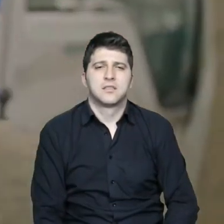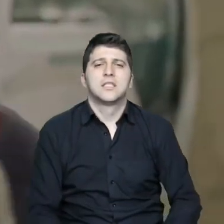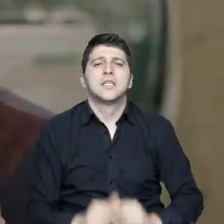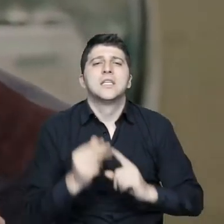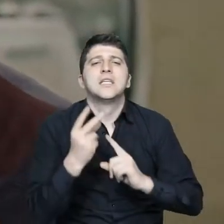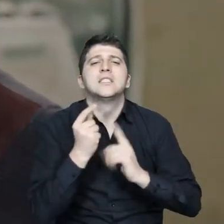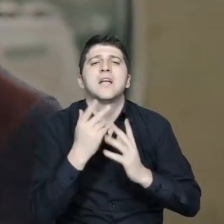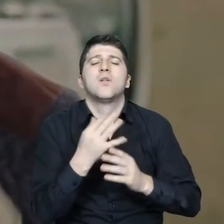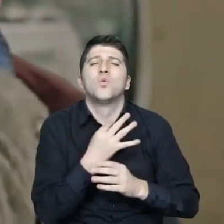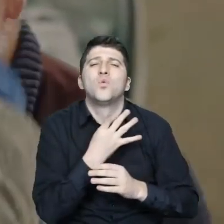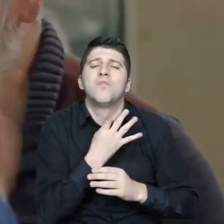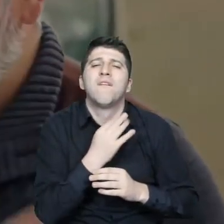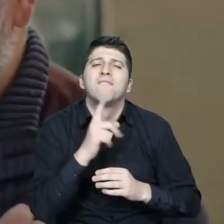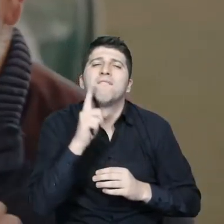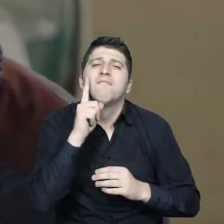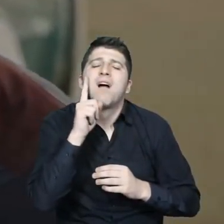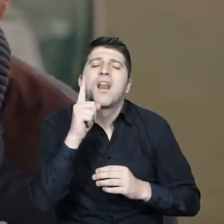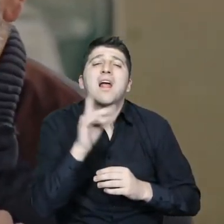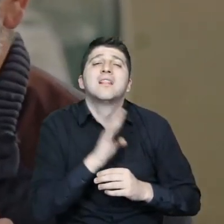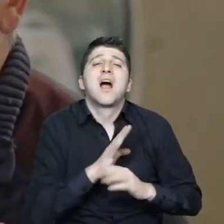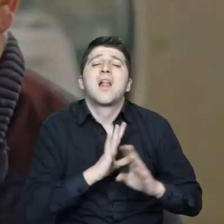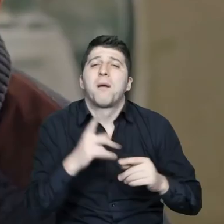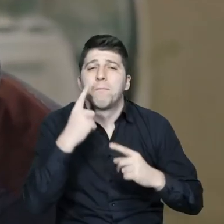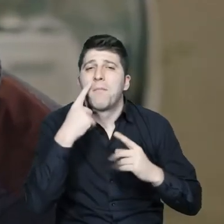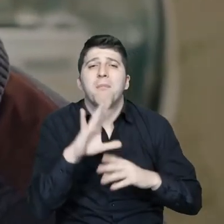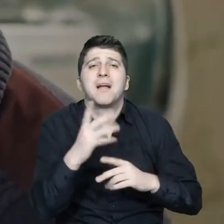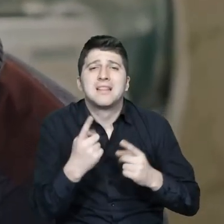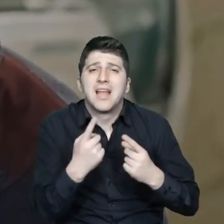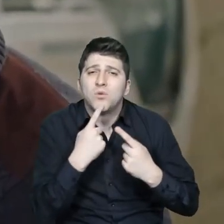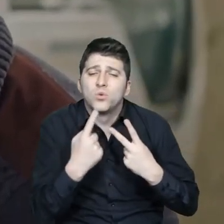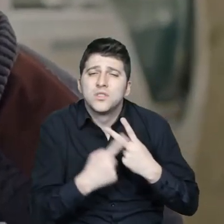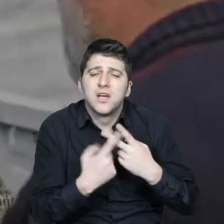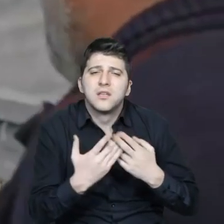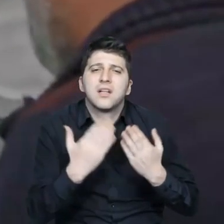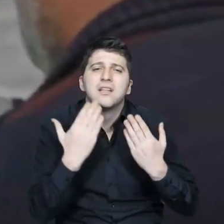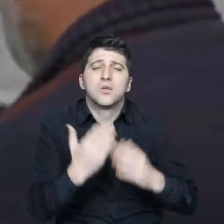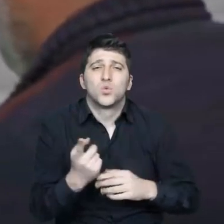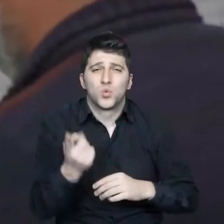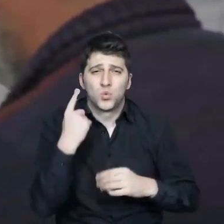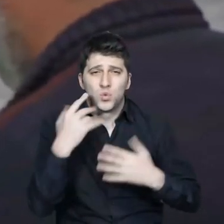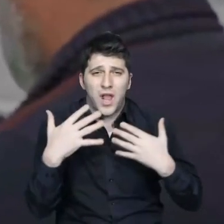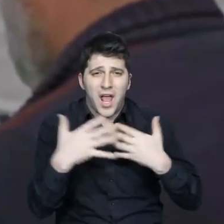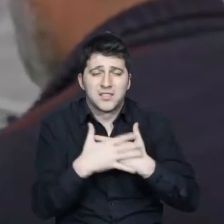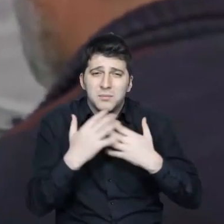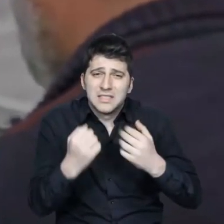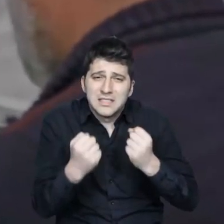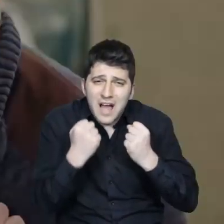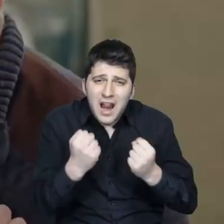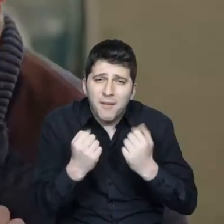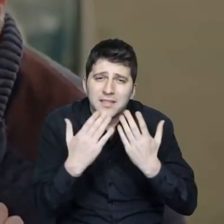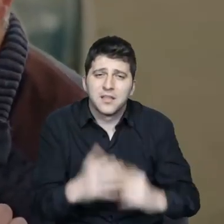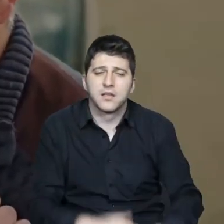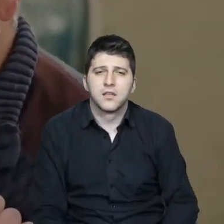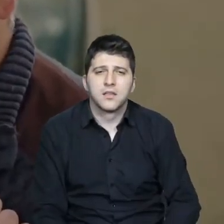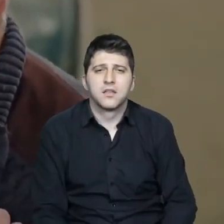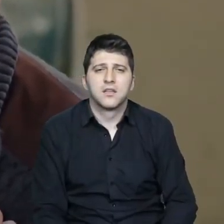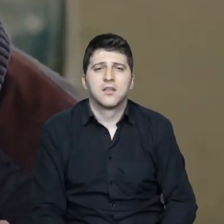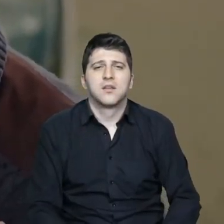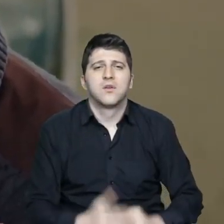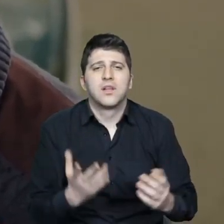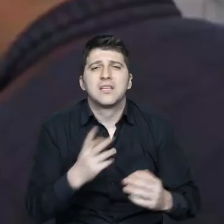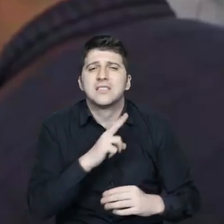İhsan! Kurban olayım vallahi, vallahi dayanamam, bakma bana. Sen ne diyorsun Yaşar? Ya daha dün akşam sapasağlamdı ya. Vah